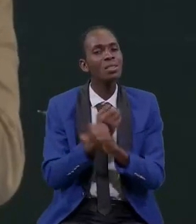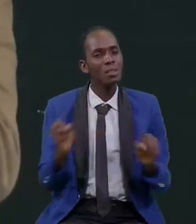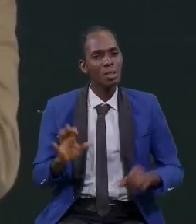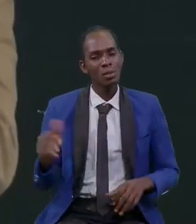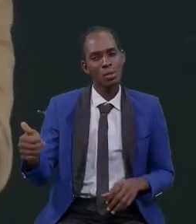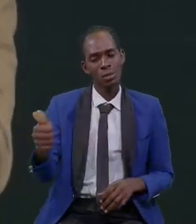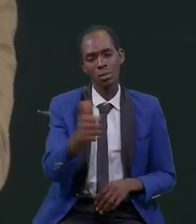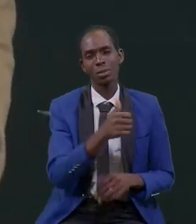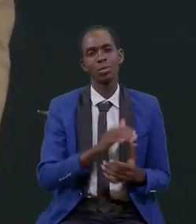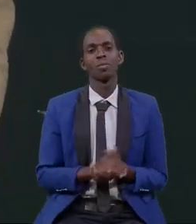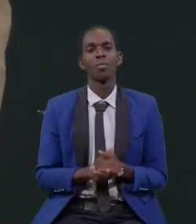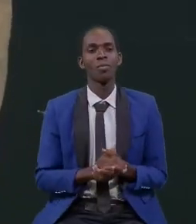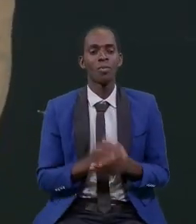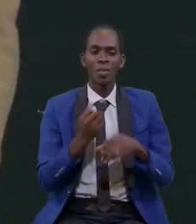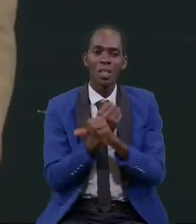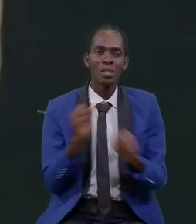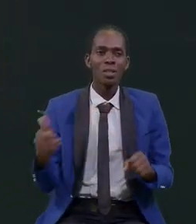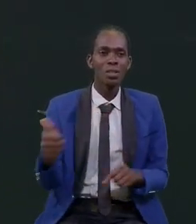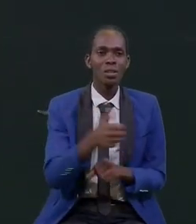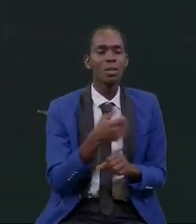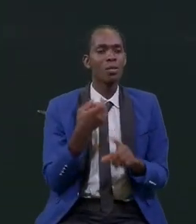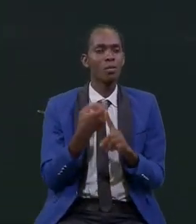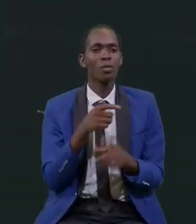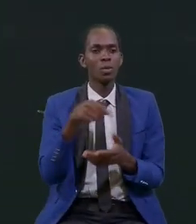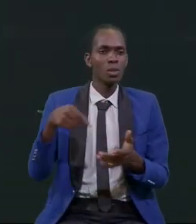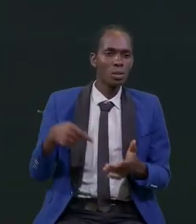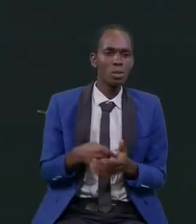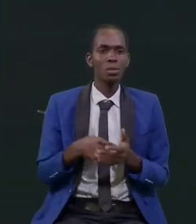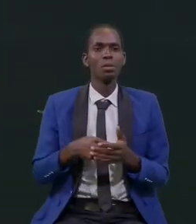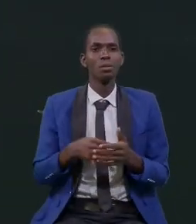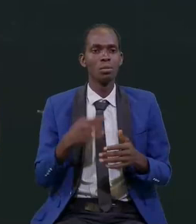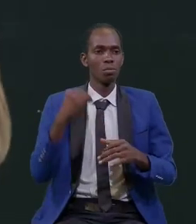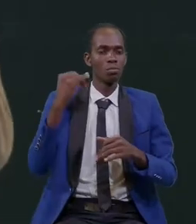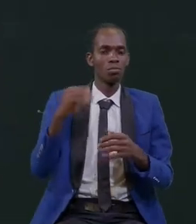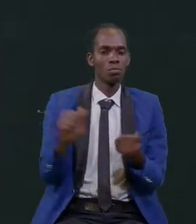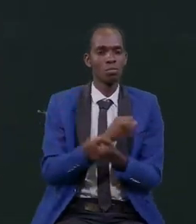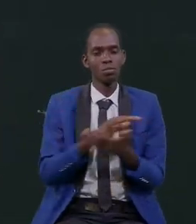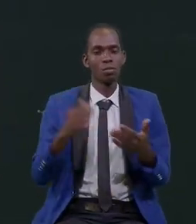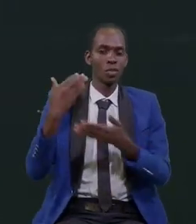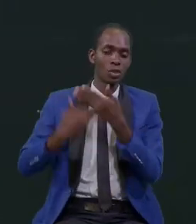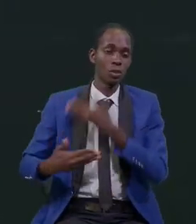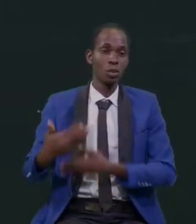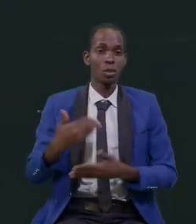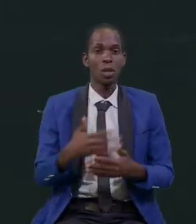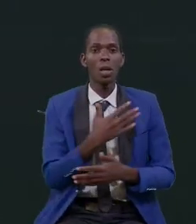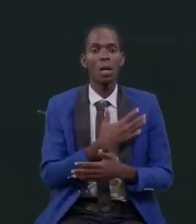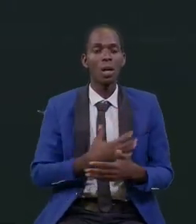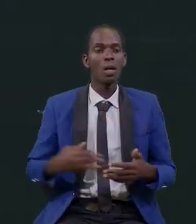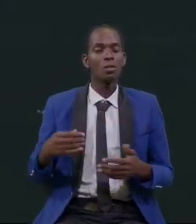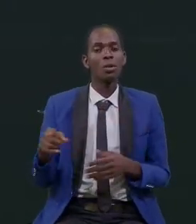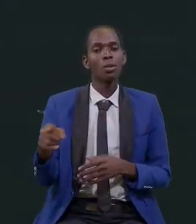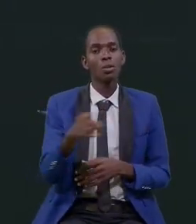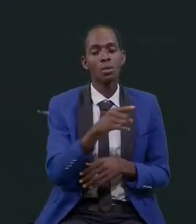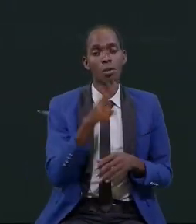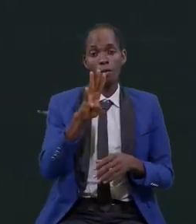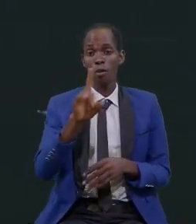Secourez-vous de cette génération perverse. Verset 41. Ceux qui acceptaient sa parole